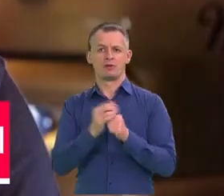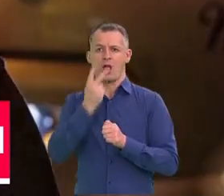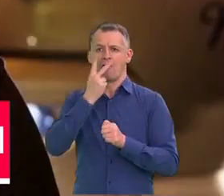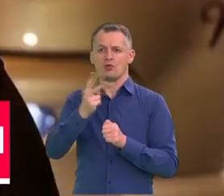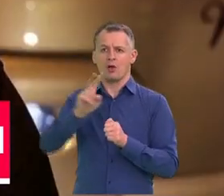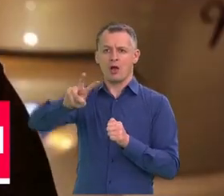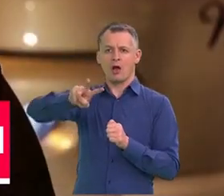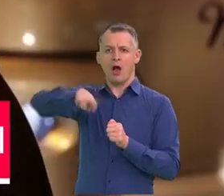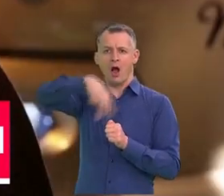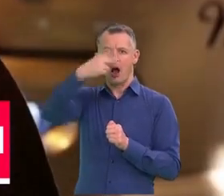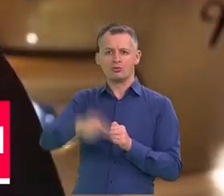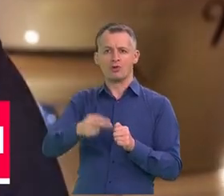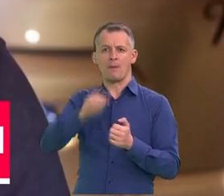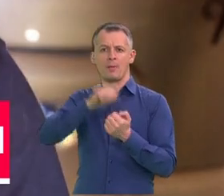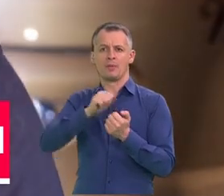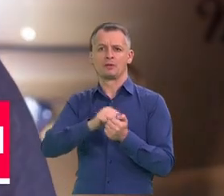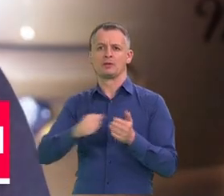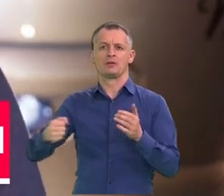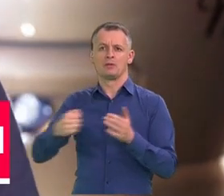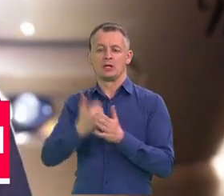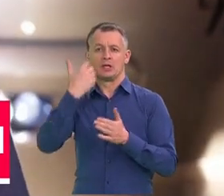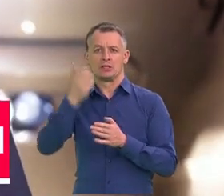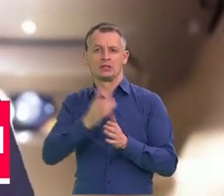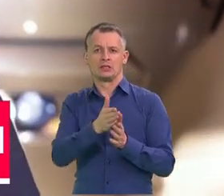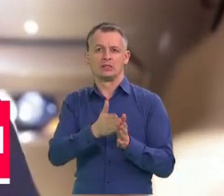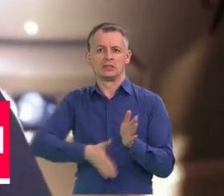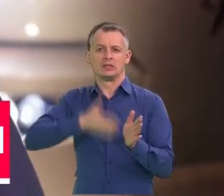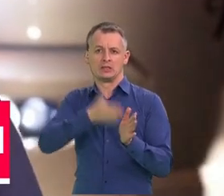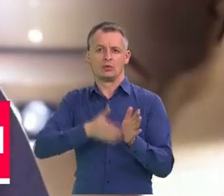Αναποδογυρίζαμε μέσα στο βαγόνι μέχρι να πέσουμε πλάγια και